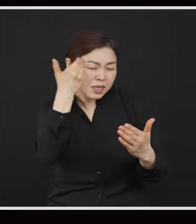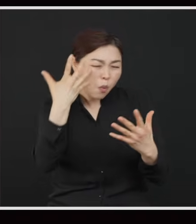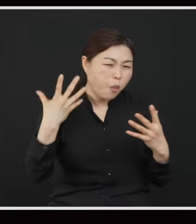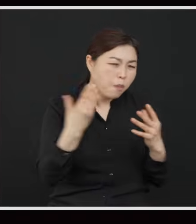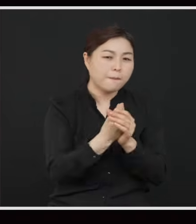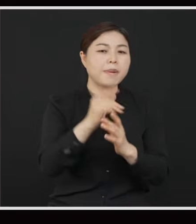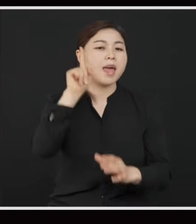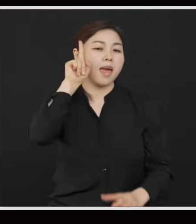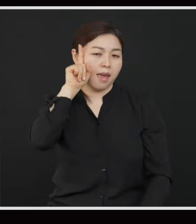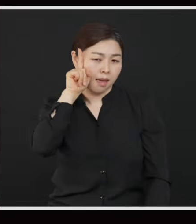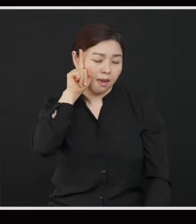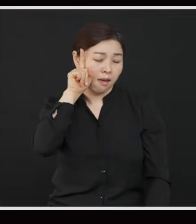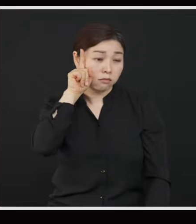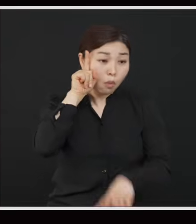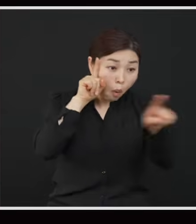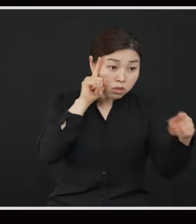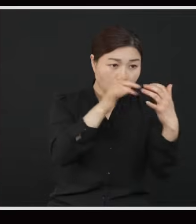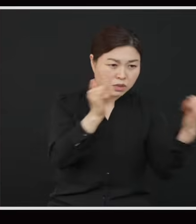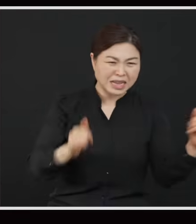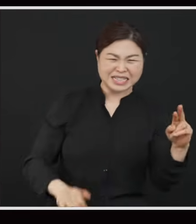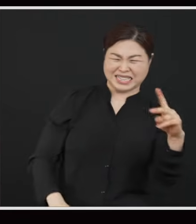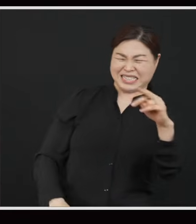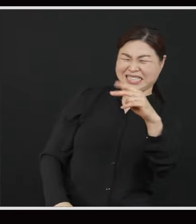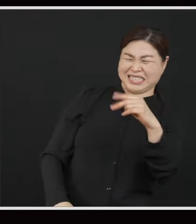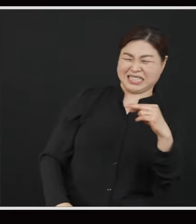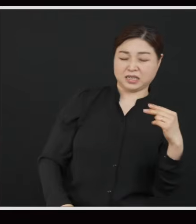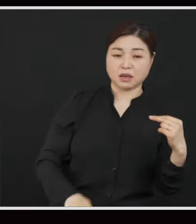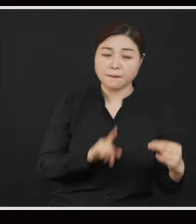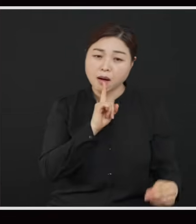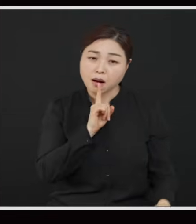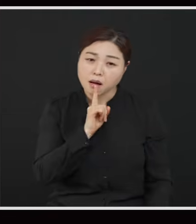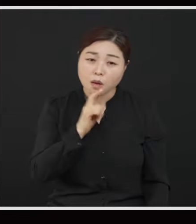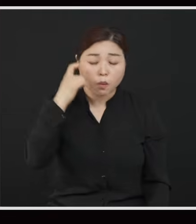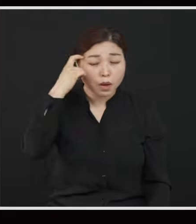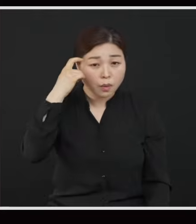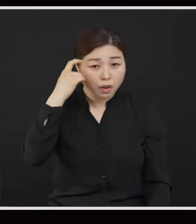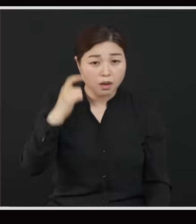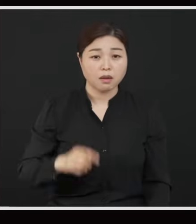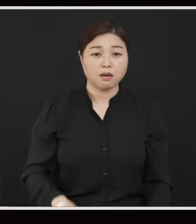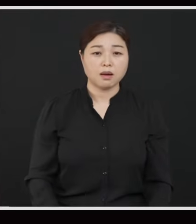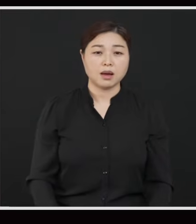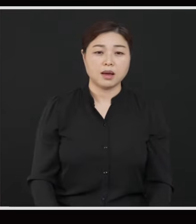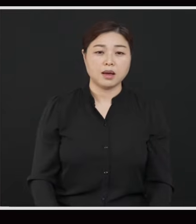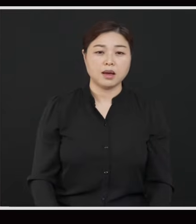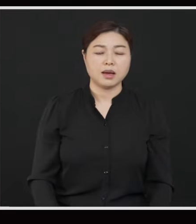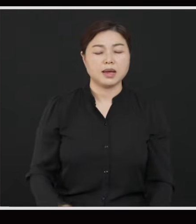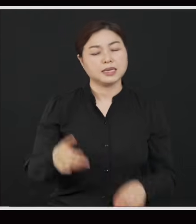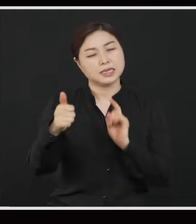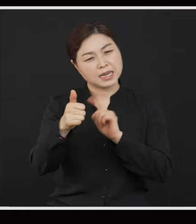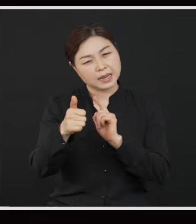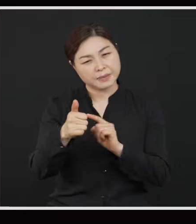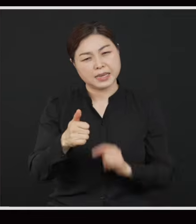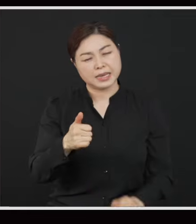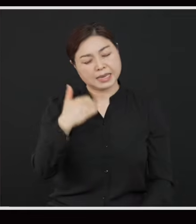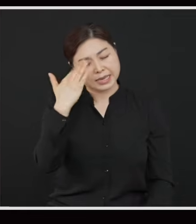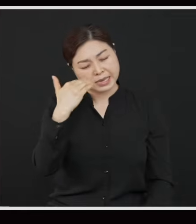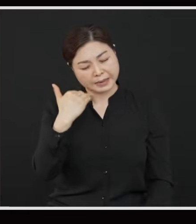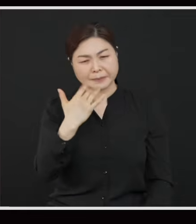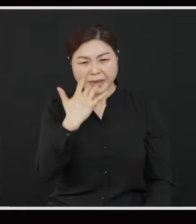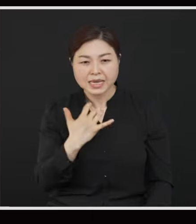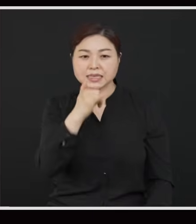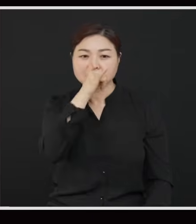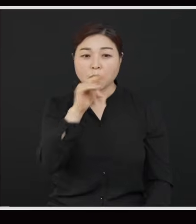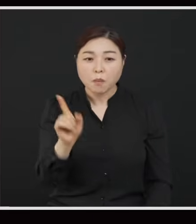하는 책인데 다들 틀렸다 그래요. 왜 틀렸느냐? 그 사람이 못 본 게